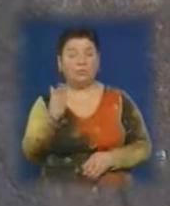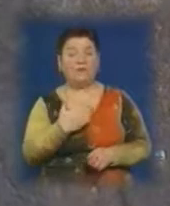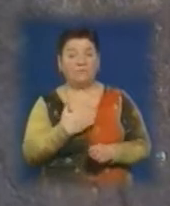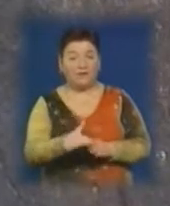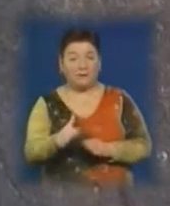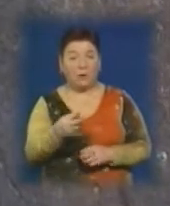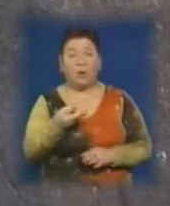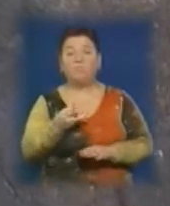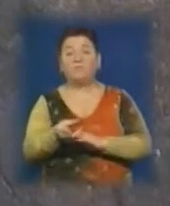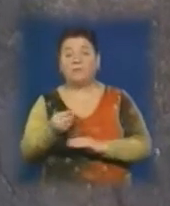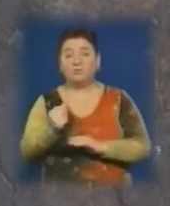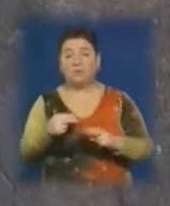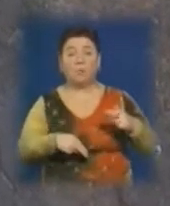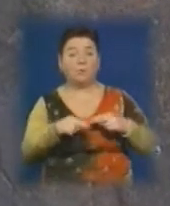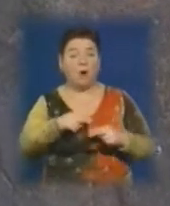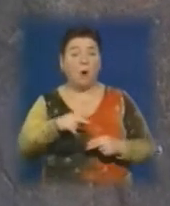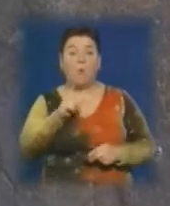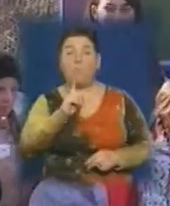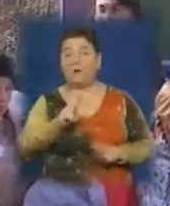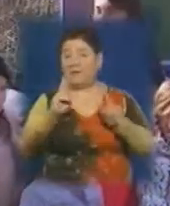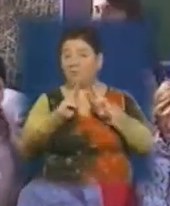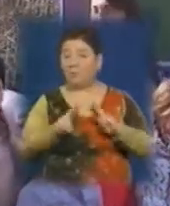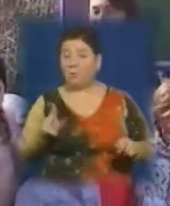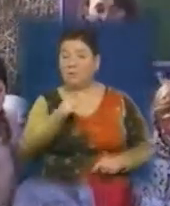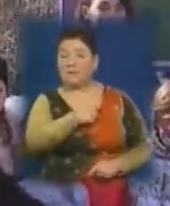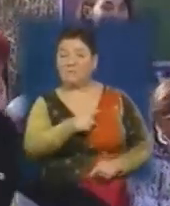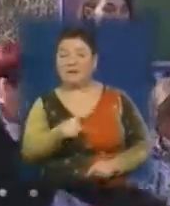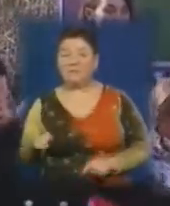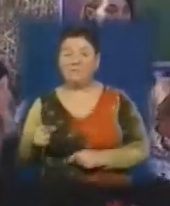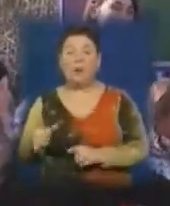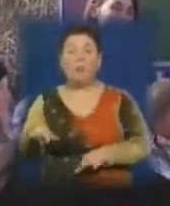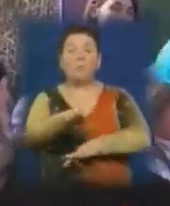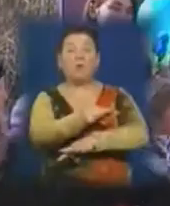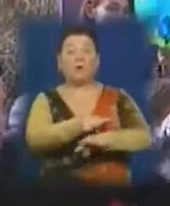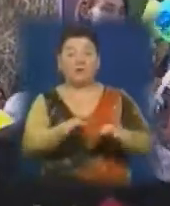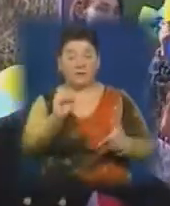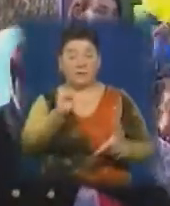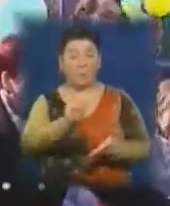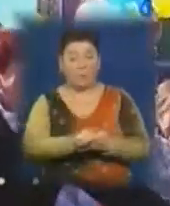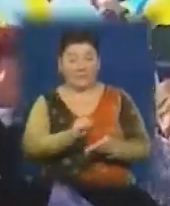хто фінансуватиме будівництво, поки невідомо. Зараз триває підготовка проектно-кошторисної документації.